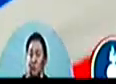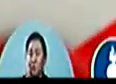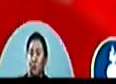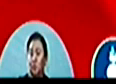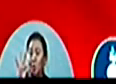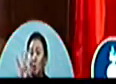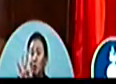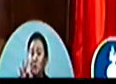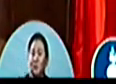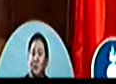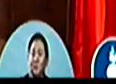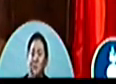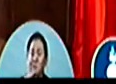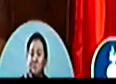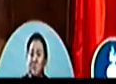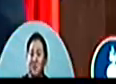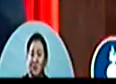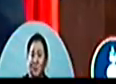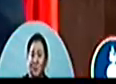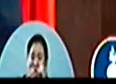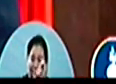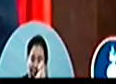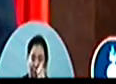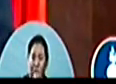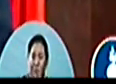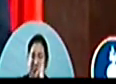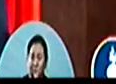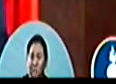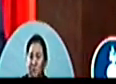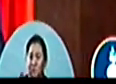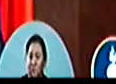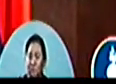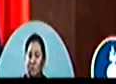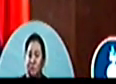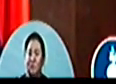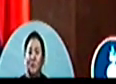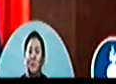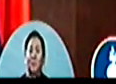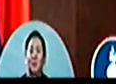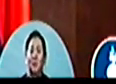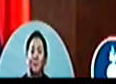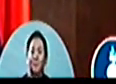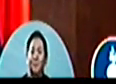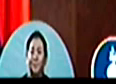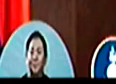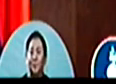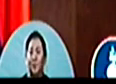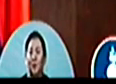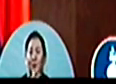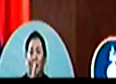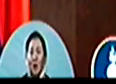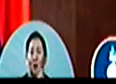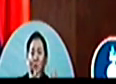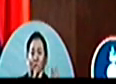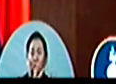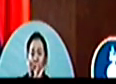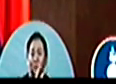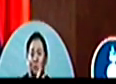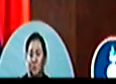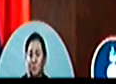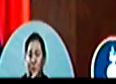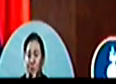болно. 12-16 онд одоо гэрчийг хамгаалдаг хуультай байсан. Гэрчийг хамгаалдаг бүлөтэн төрийн